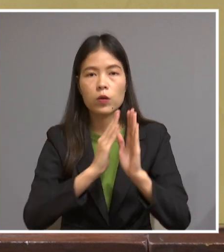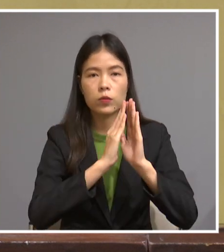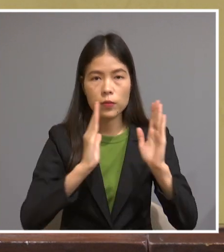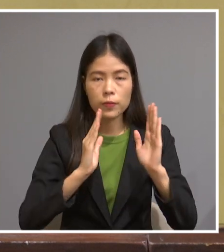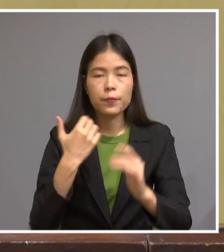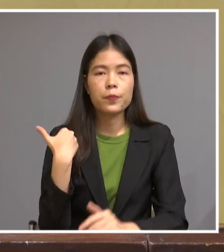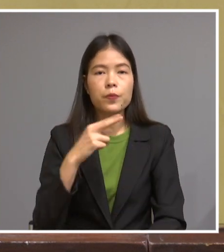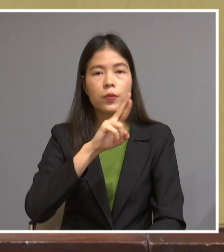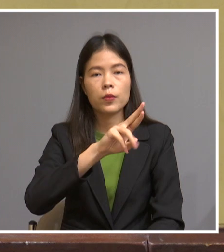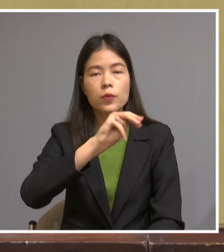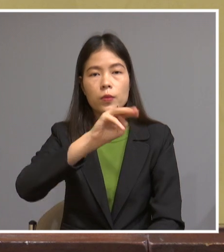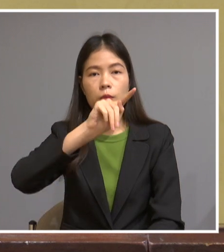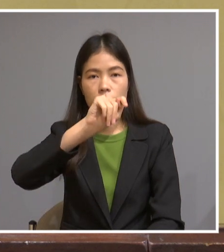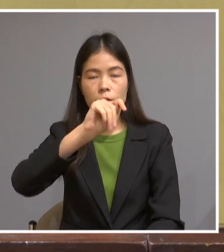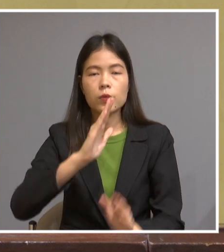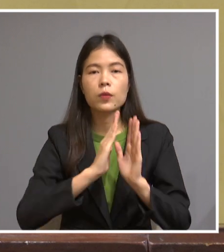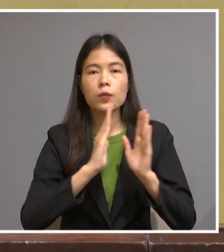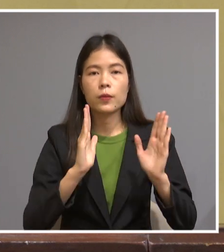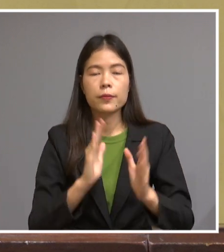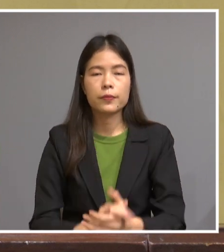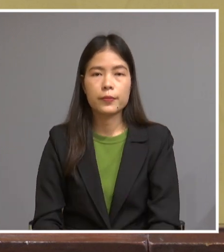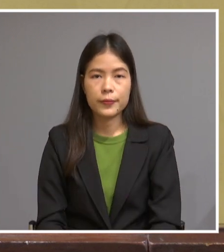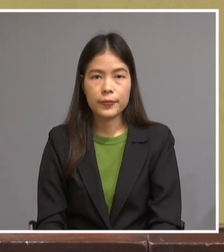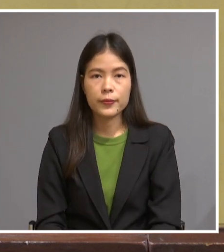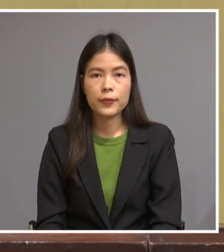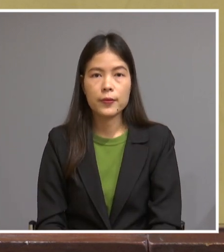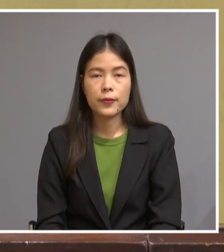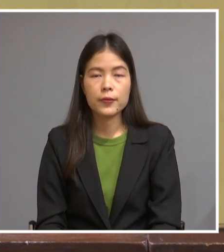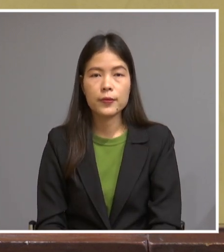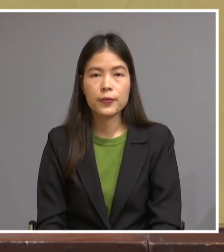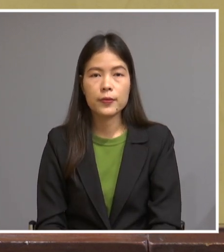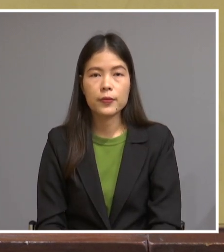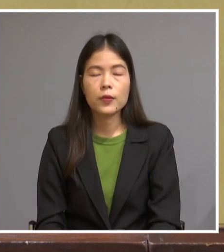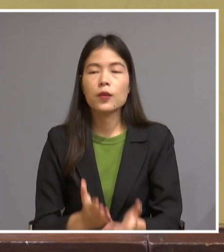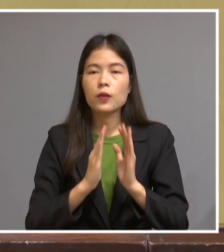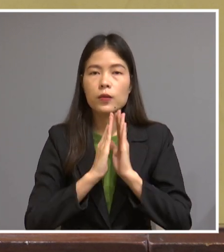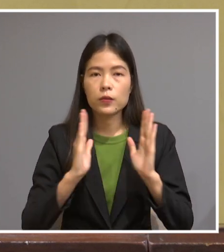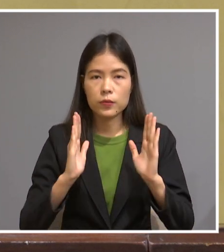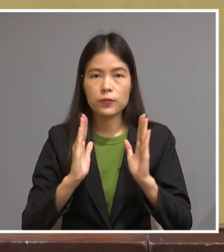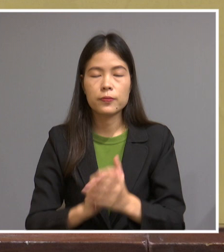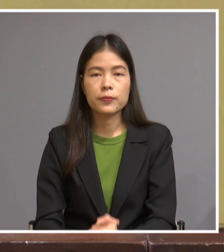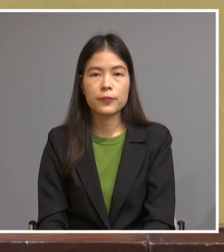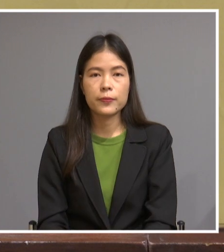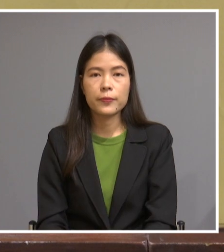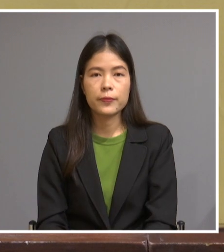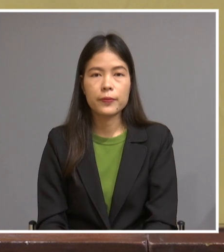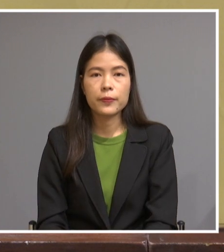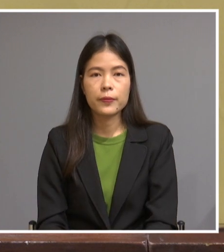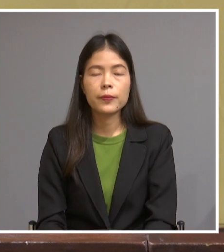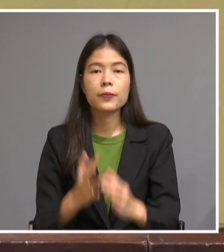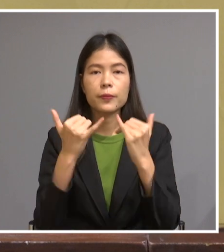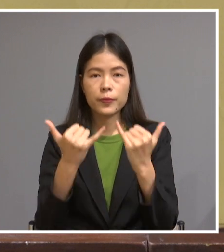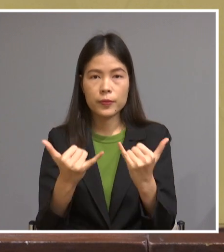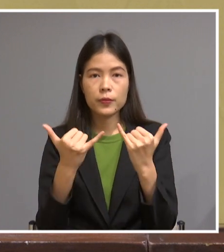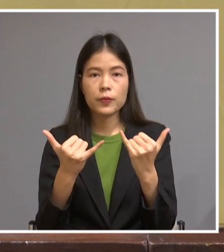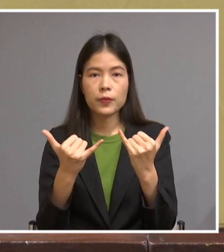ท่านอธิรั !!!ี่การุณาให้เกีตห้องกระทถามยากเฉพาะของพวกเรา ขอกลบขอพระคุณนับท่านตีกรบครั วันนี้